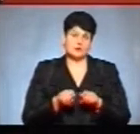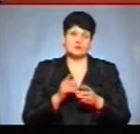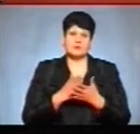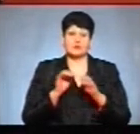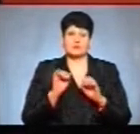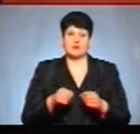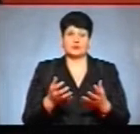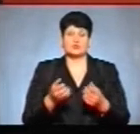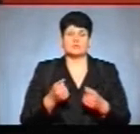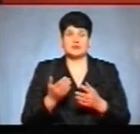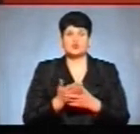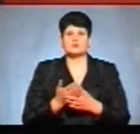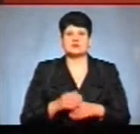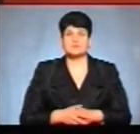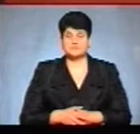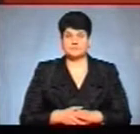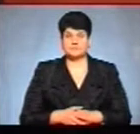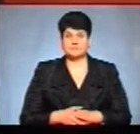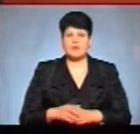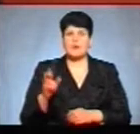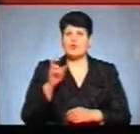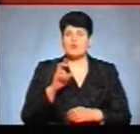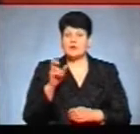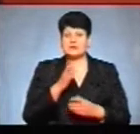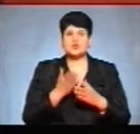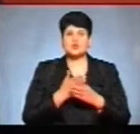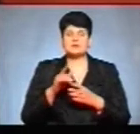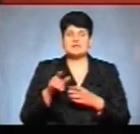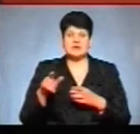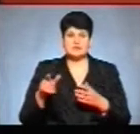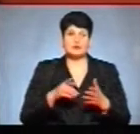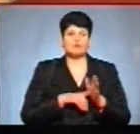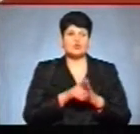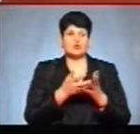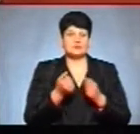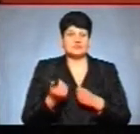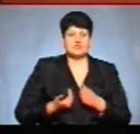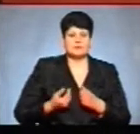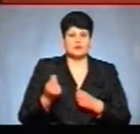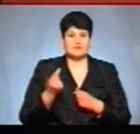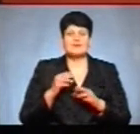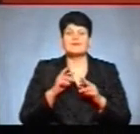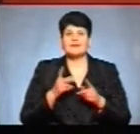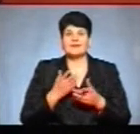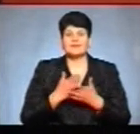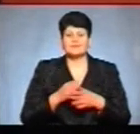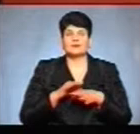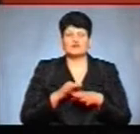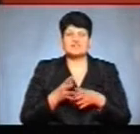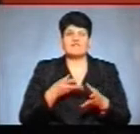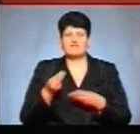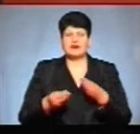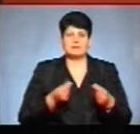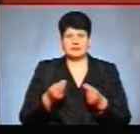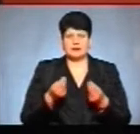отримання субсидій. У березні субсидіанти області почали отримувати готівку. Як відбувається виплата коштів, пропоную